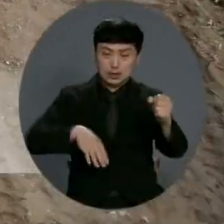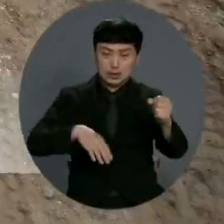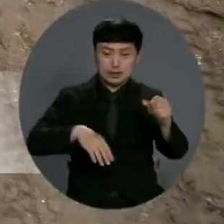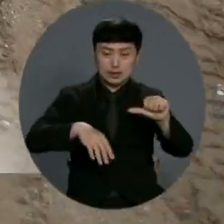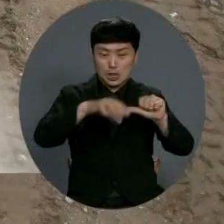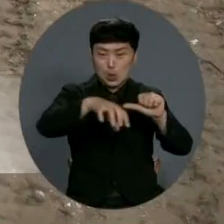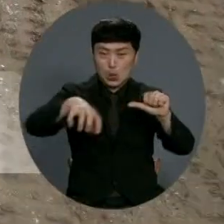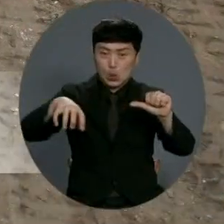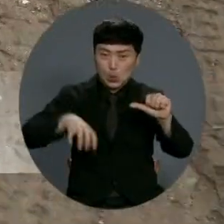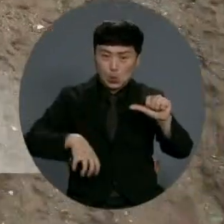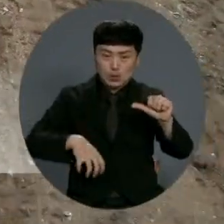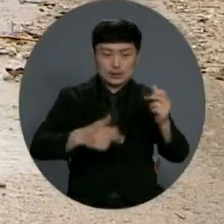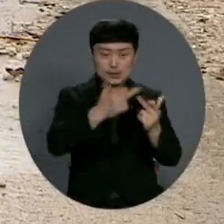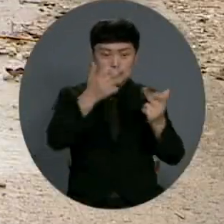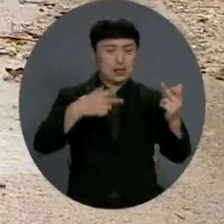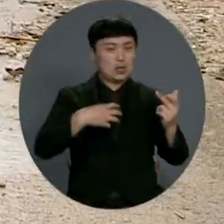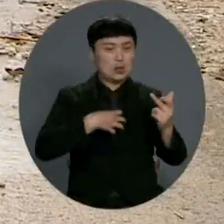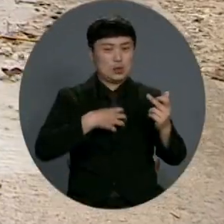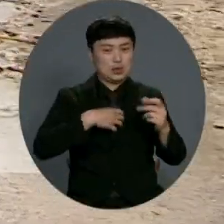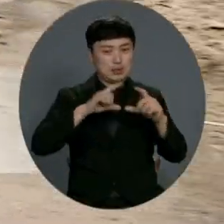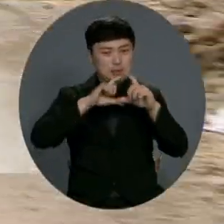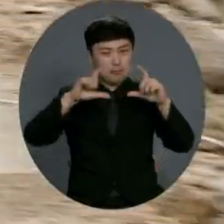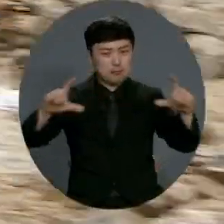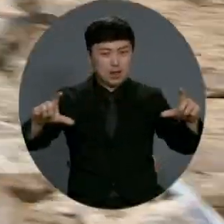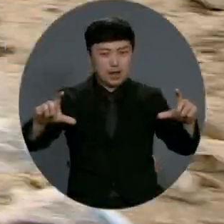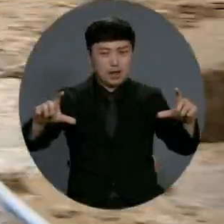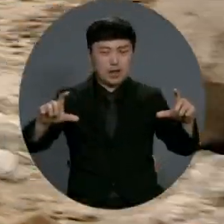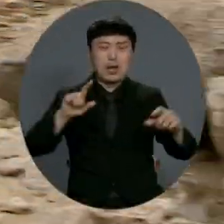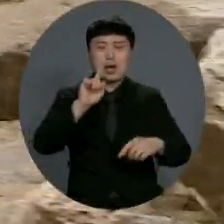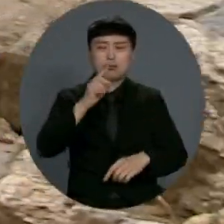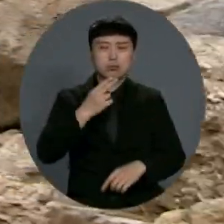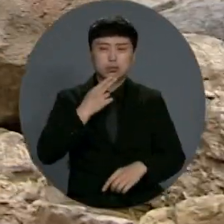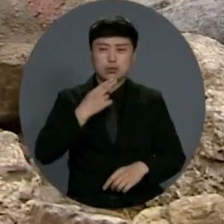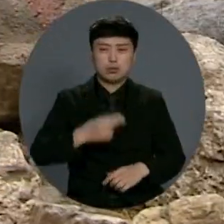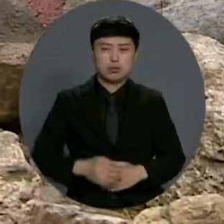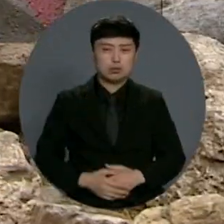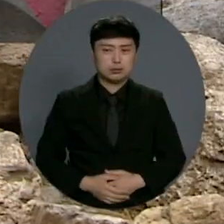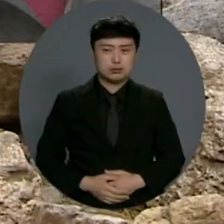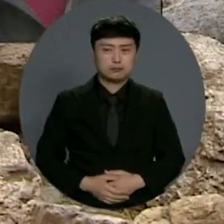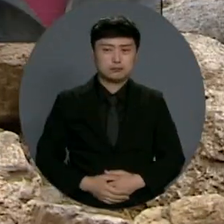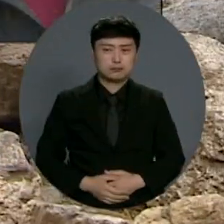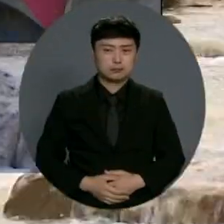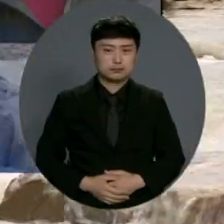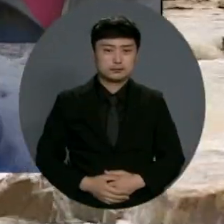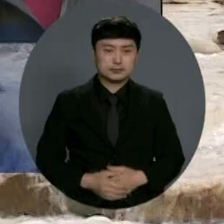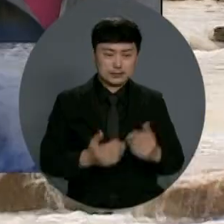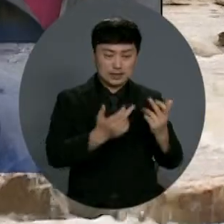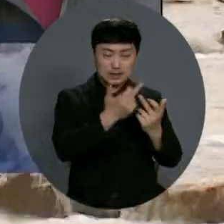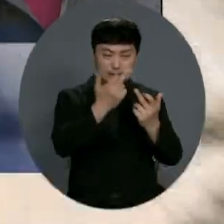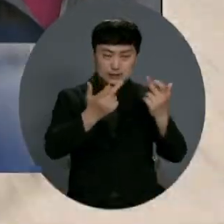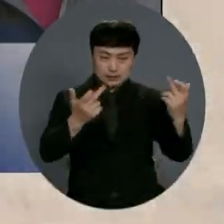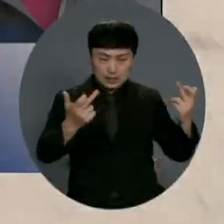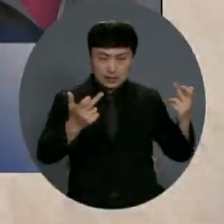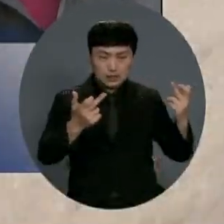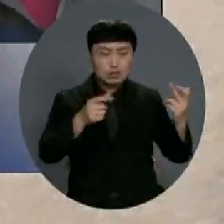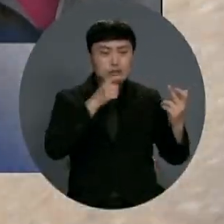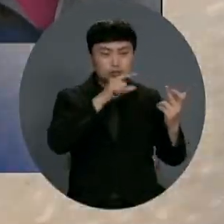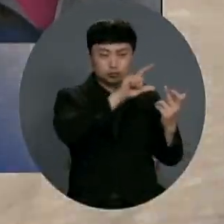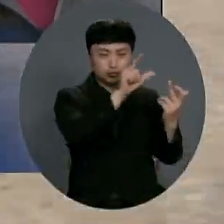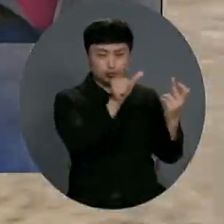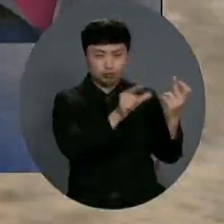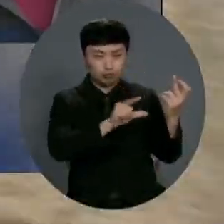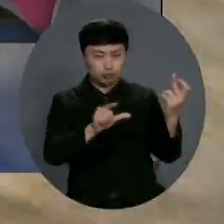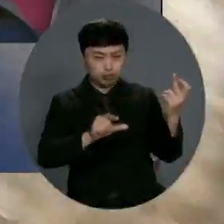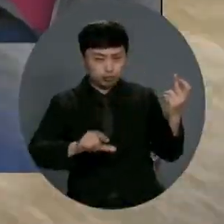5개 지역 중 산사태 취약 지역으로 지정된 곳은 한 곳도 없습니다. 산지를 볼 때 물길이